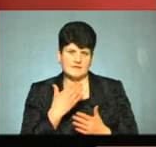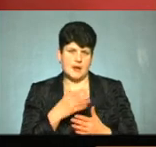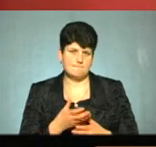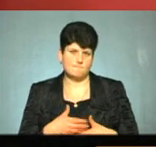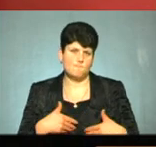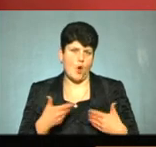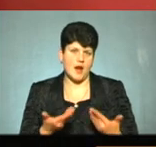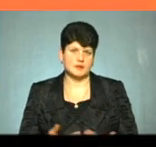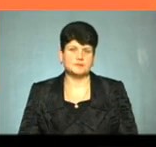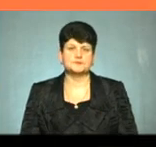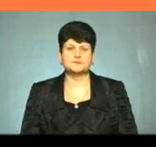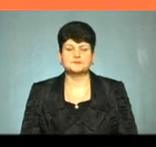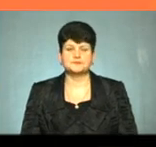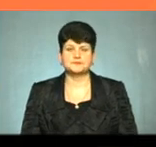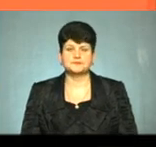порад.